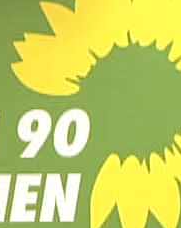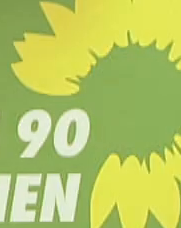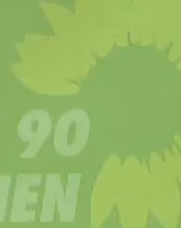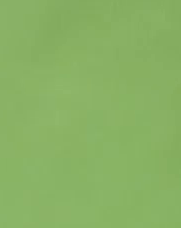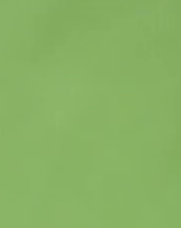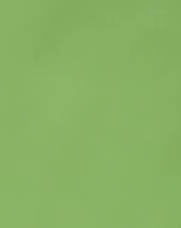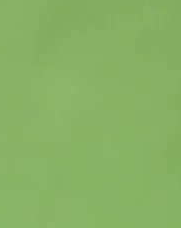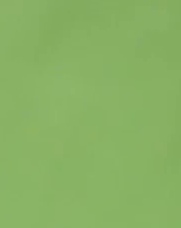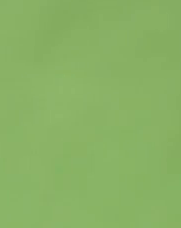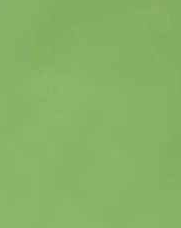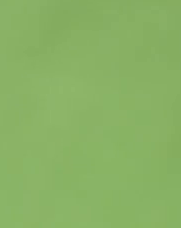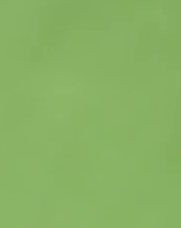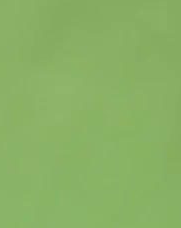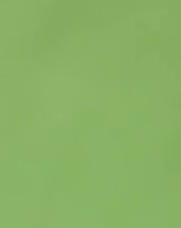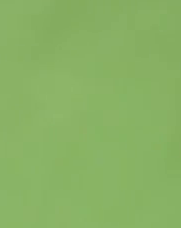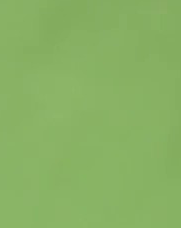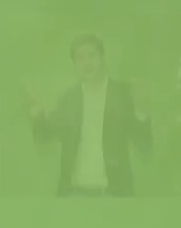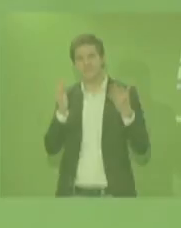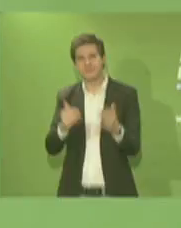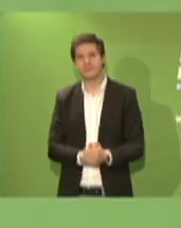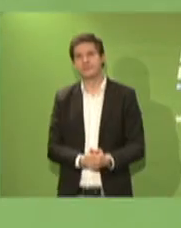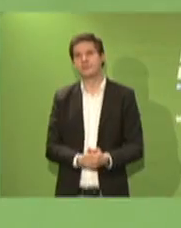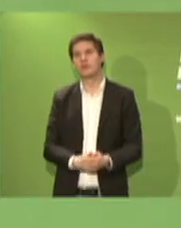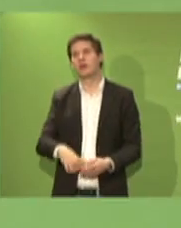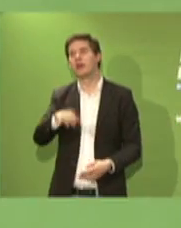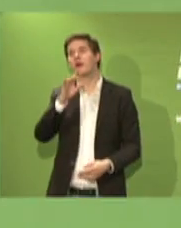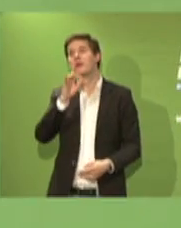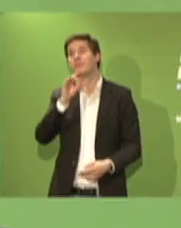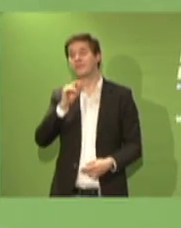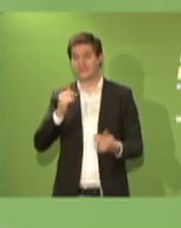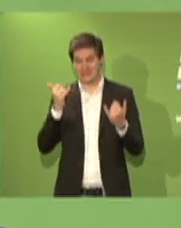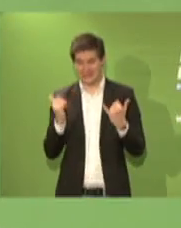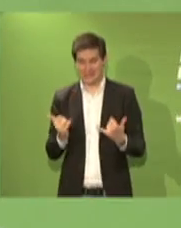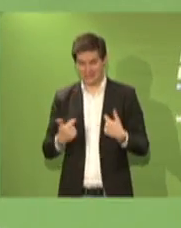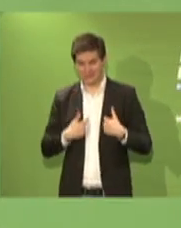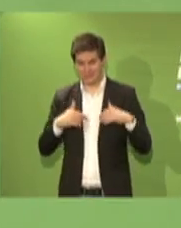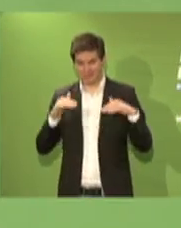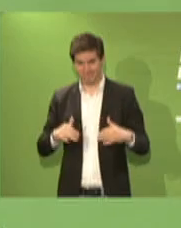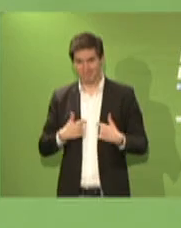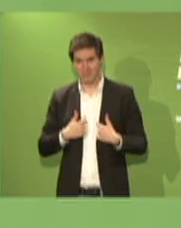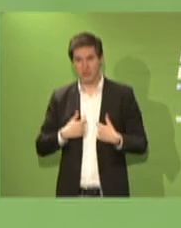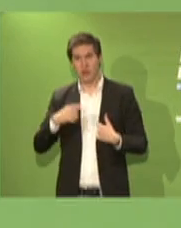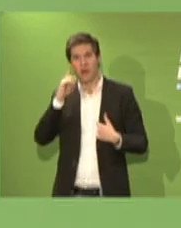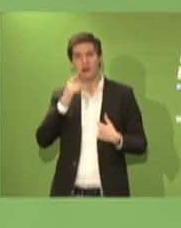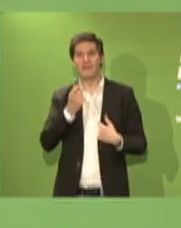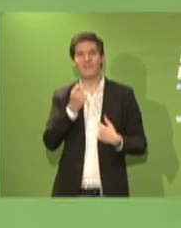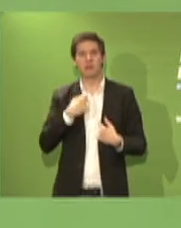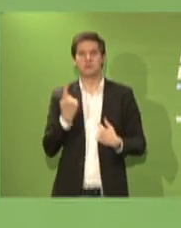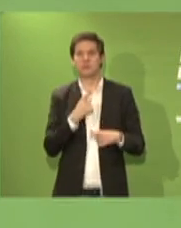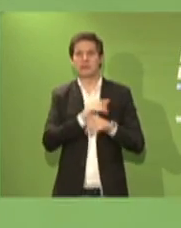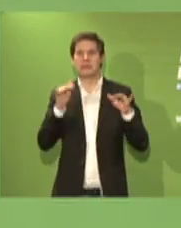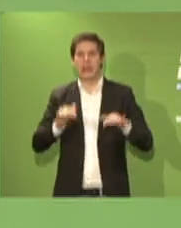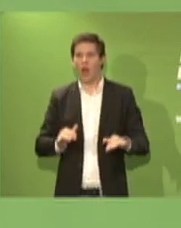Ja, liebe Freundinnen und Freunde, es soll nicht den Eindruck erwecken, dass Finanzer nicht da sind, sondern wir sind da und